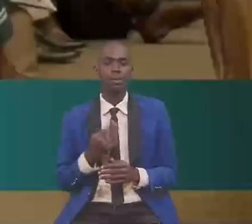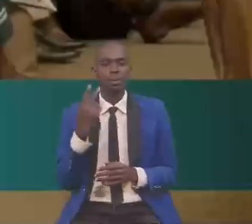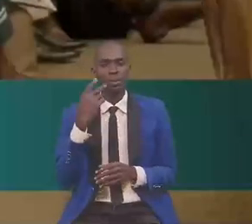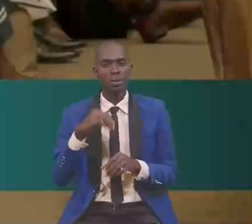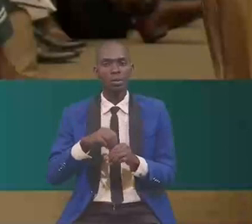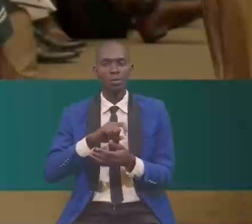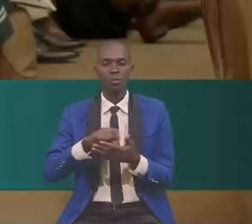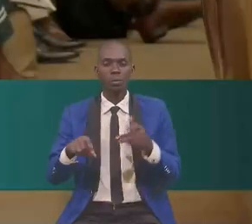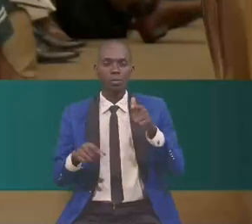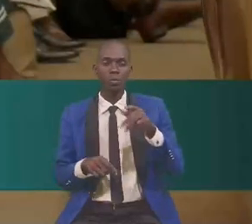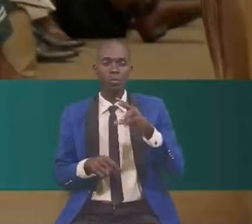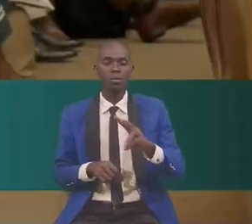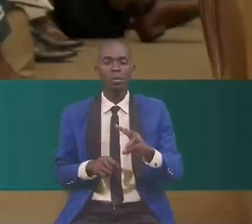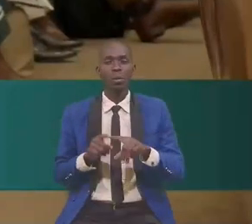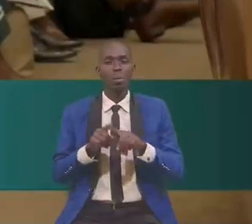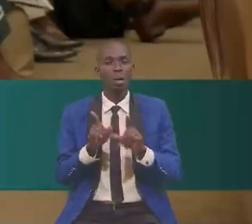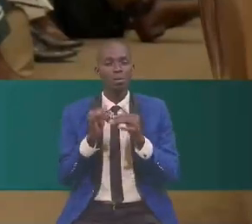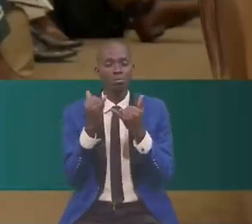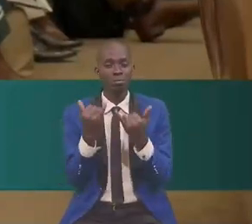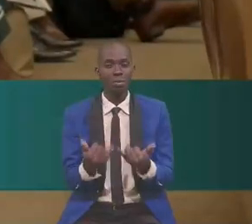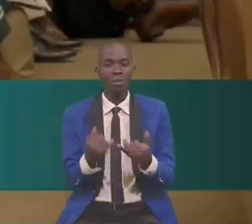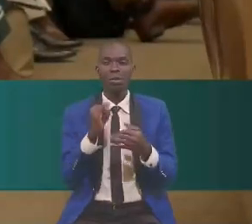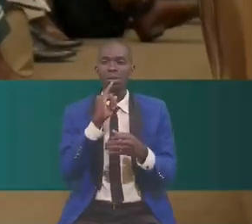Verset 26 dit, mais manifesté maintenant